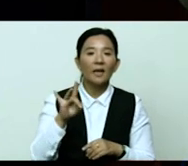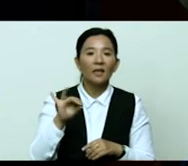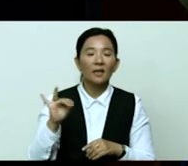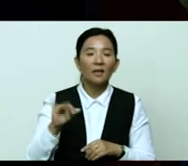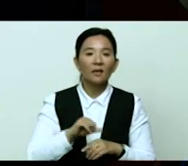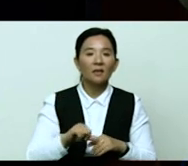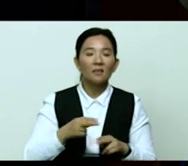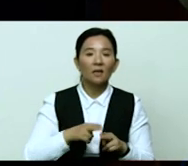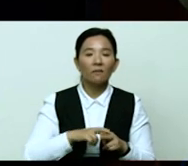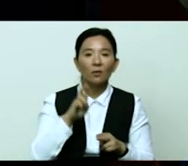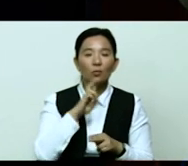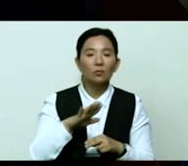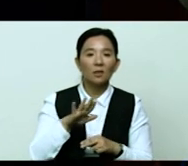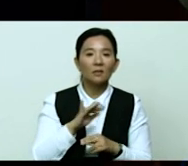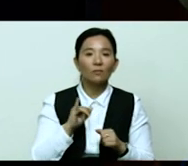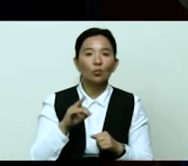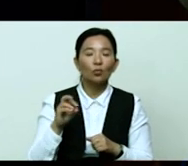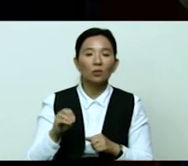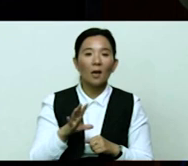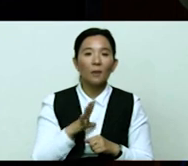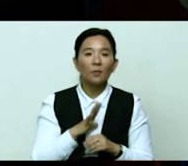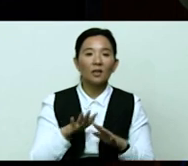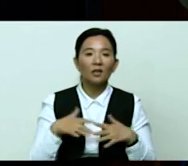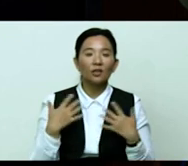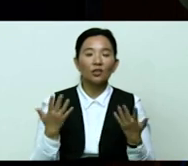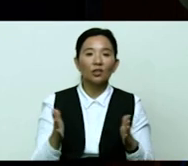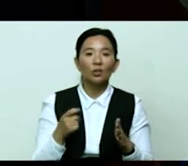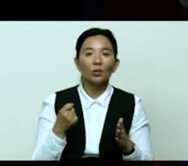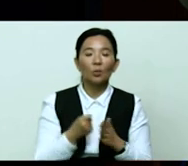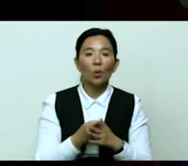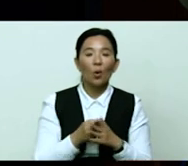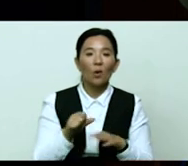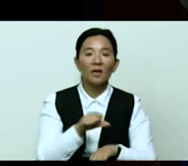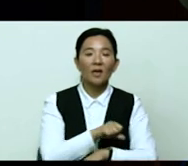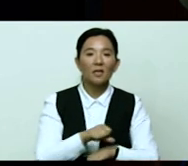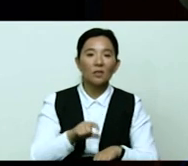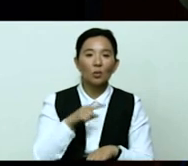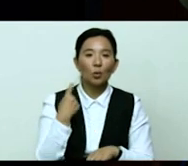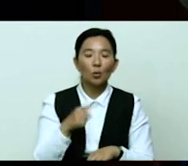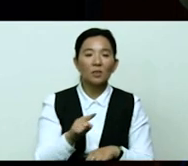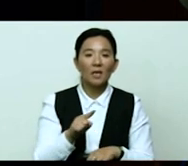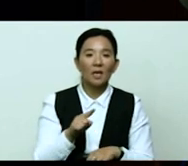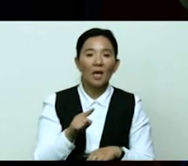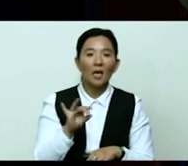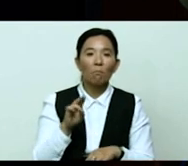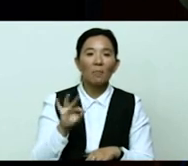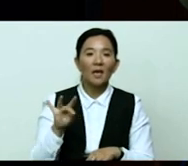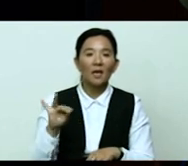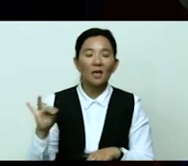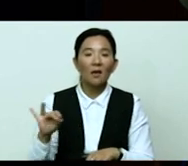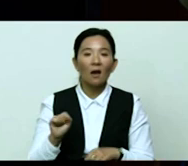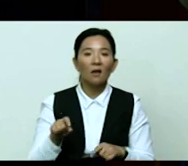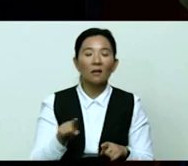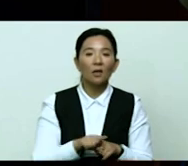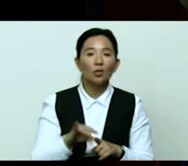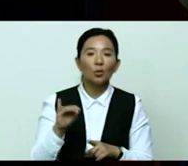этого государства уже были расширены до границ Русской империи, а также на